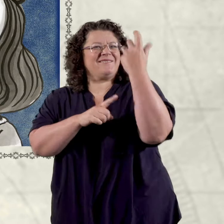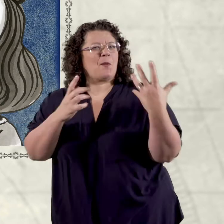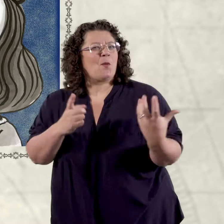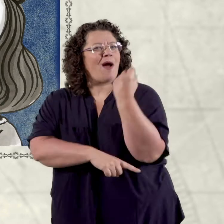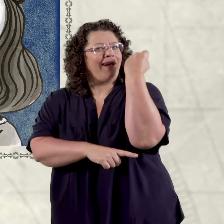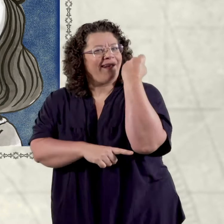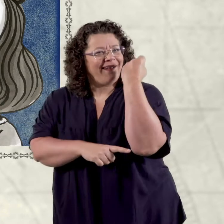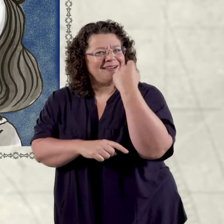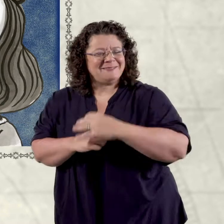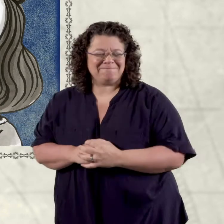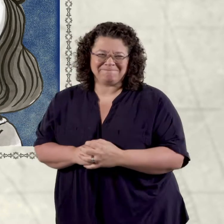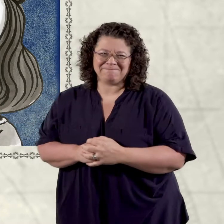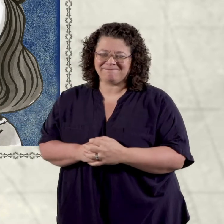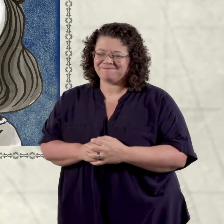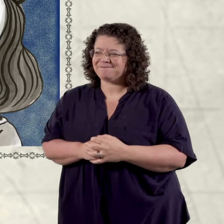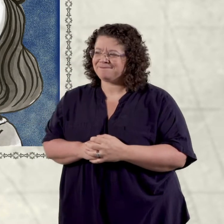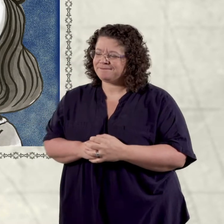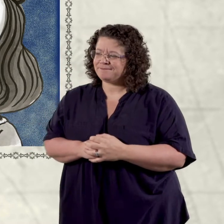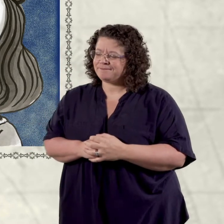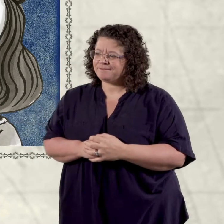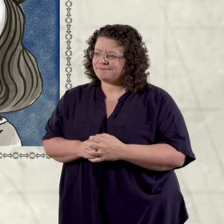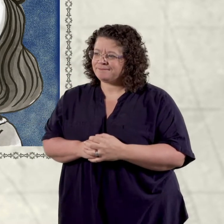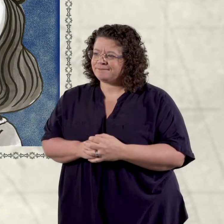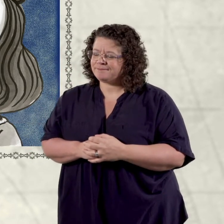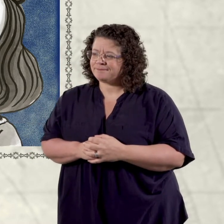gobaith. A fi oedd yn fuddigol.